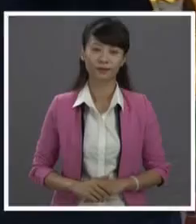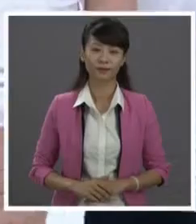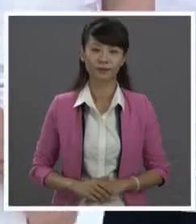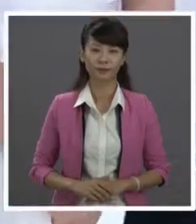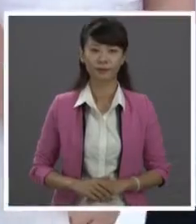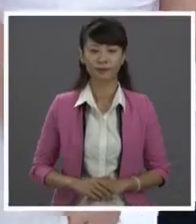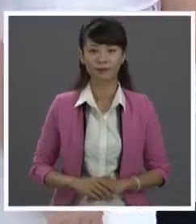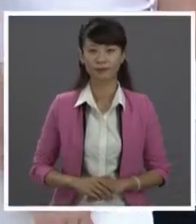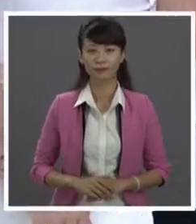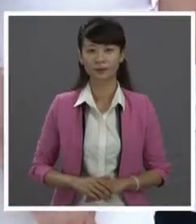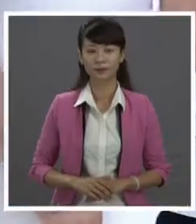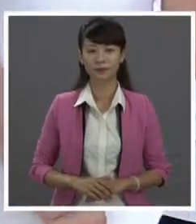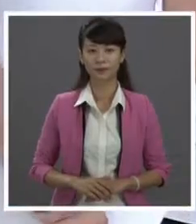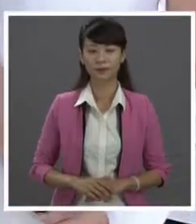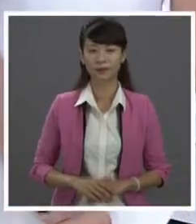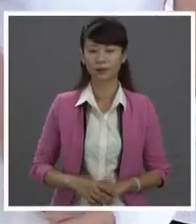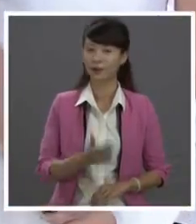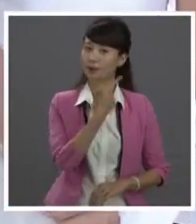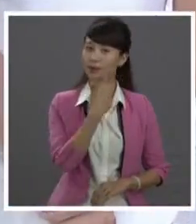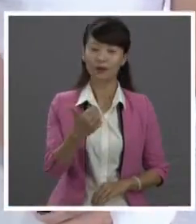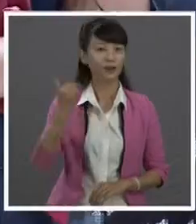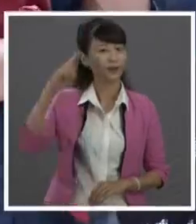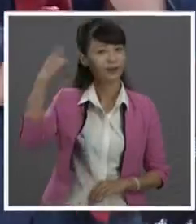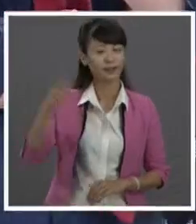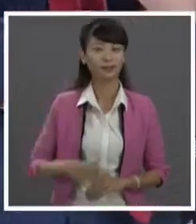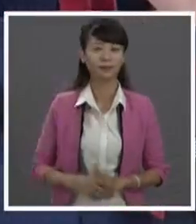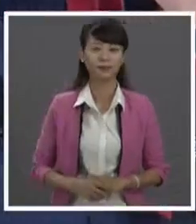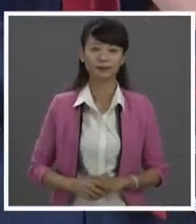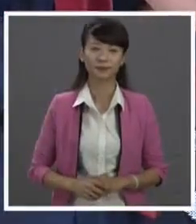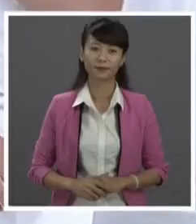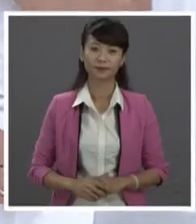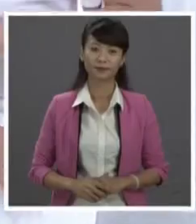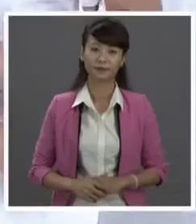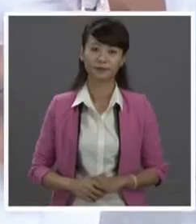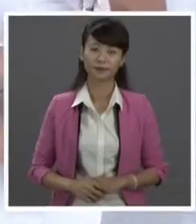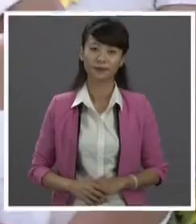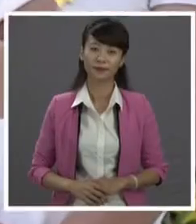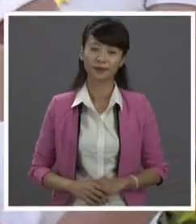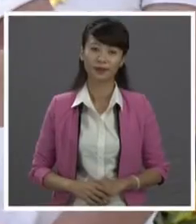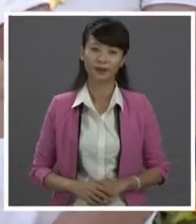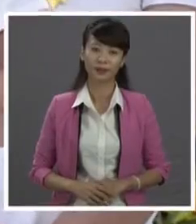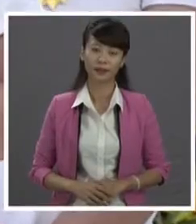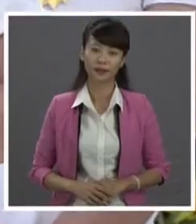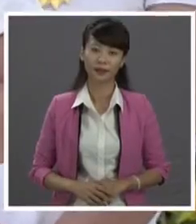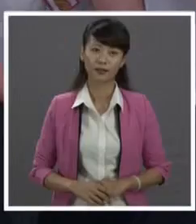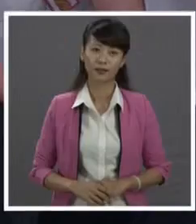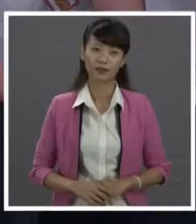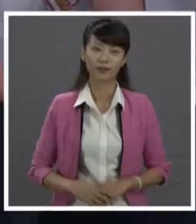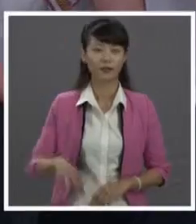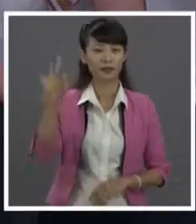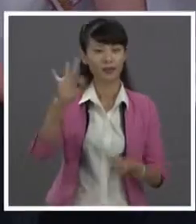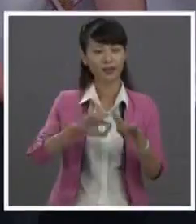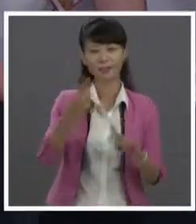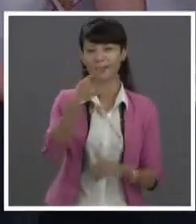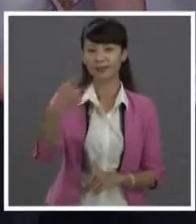将厉害。 那后面是一个。帅的意思啊， 对，最后一个和帅差不多，是美， 几个字？ 三个字， 陈世